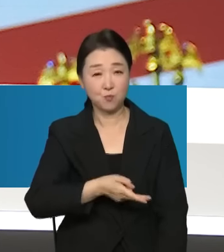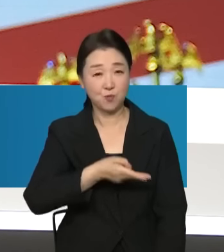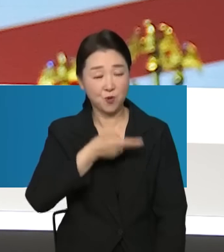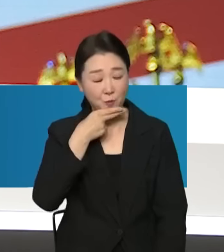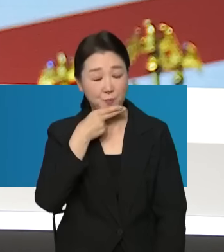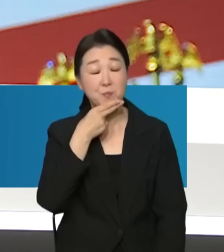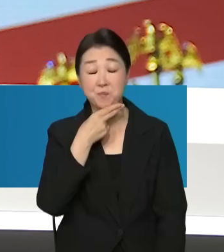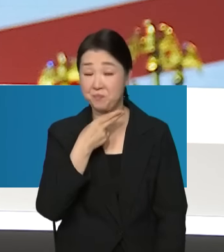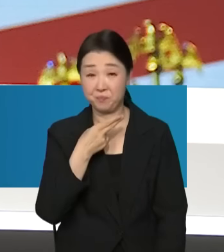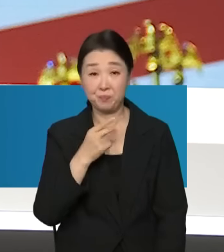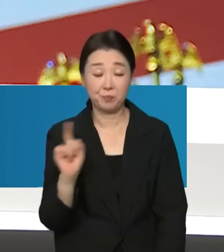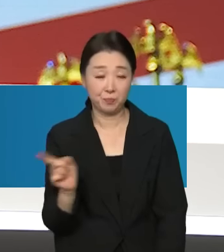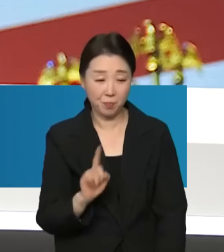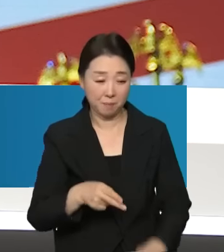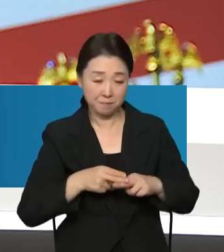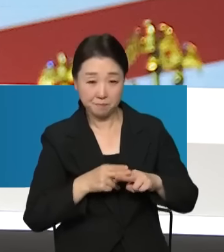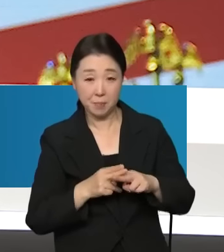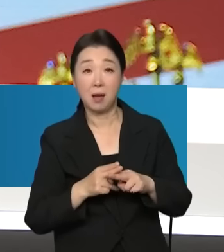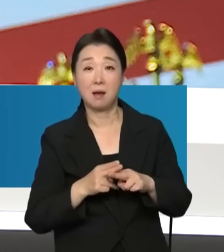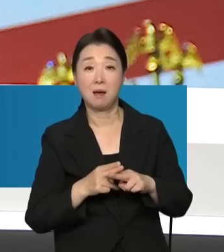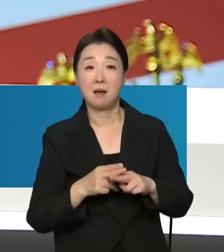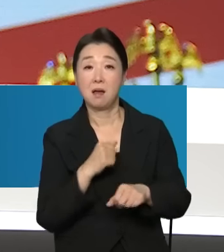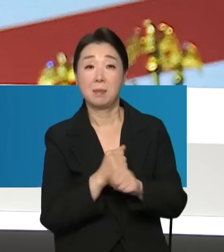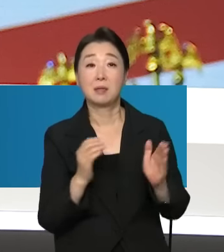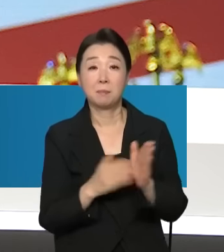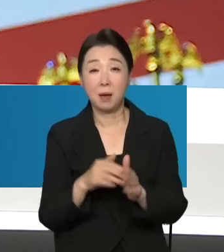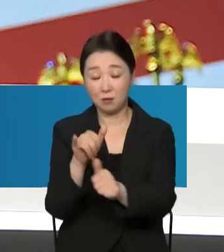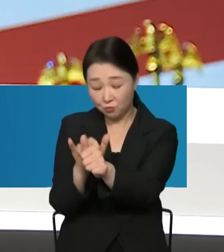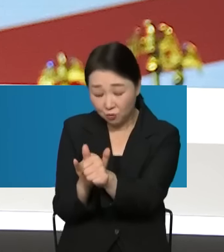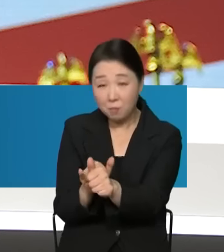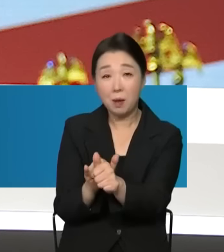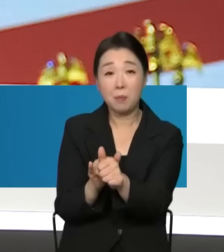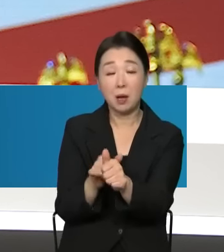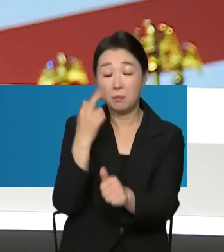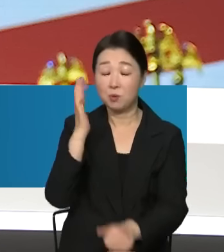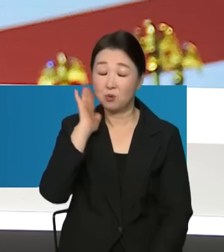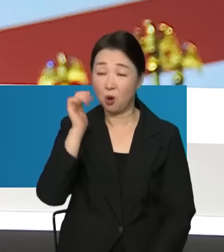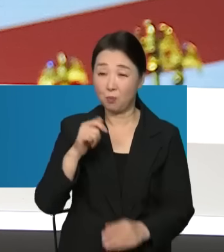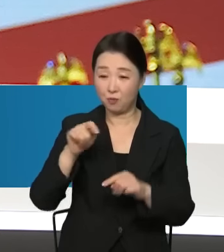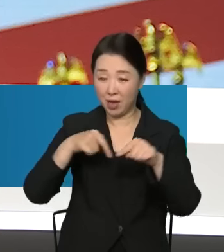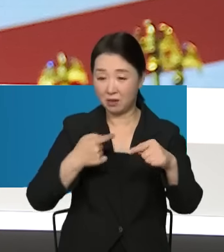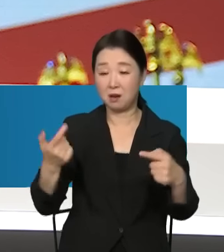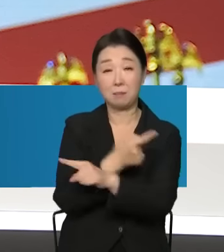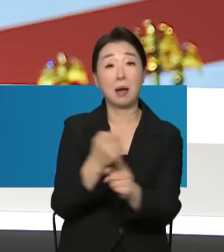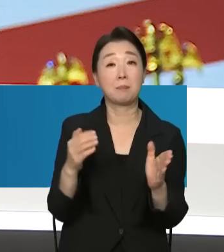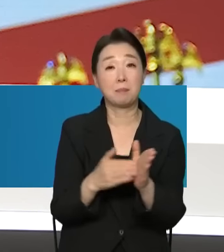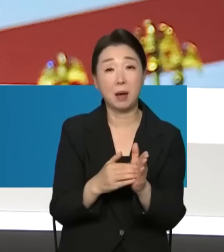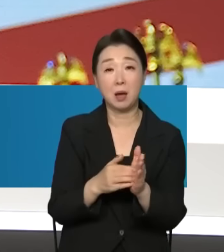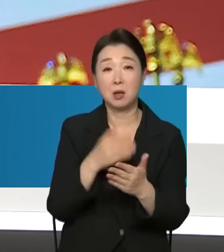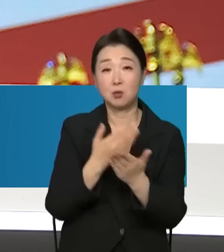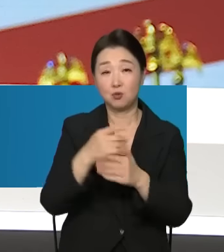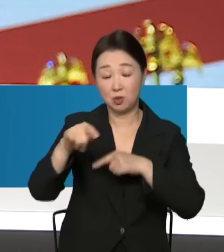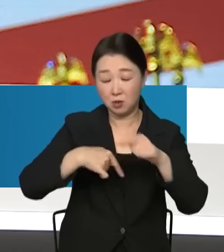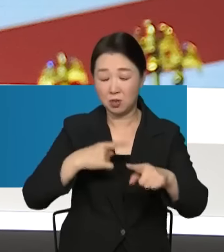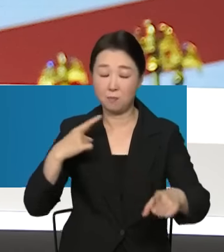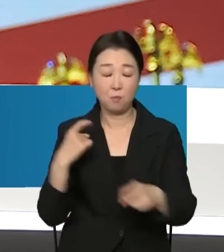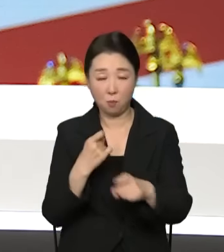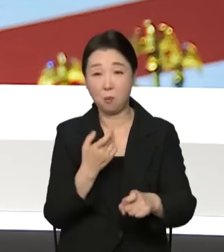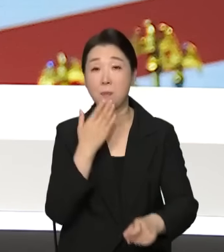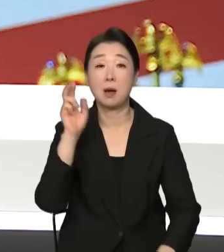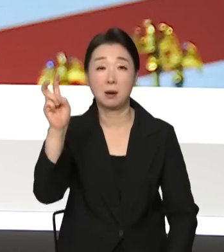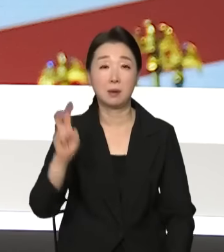충성파를 앞세운 인사인데 바이든 행정부의 각종 정책을 뒤집는 한편 주요 정적들에 대한 보복과 응징에도 나설 수